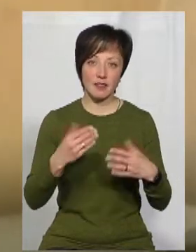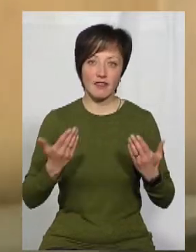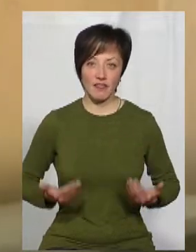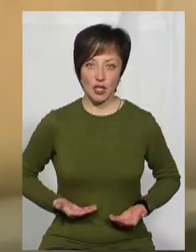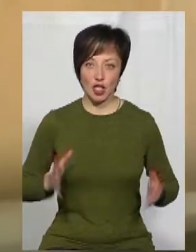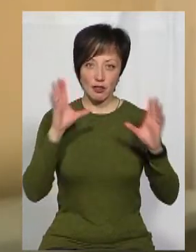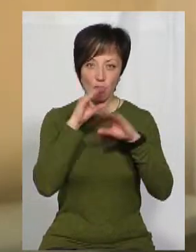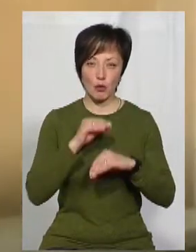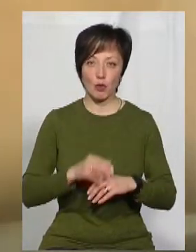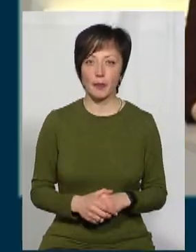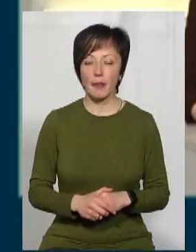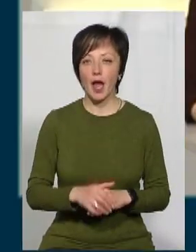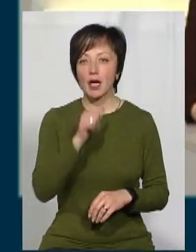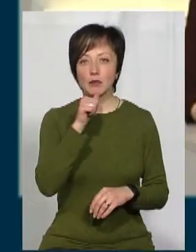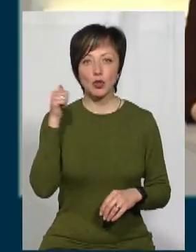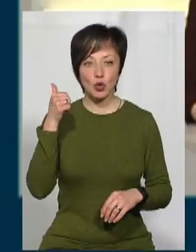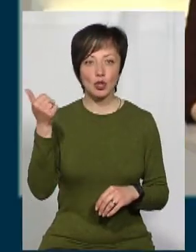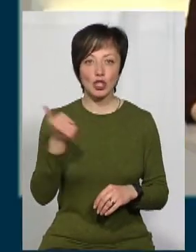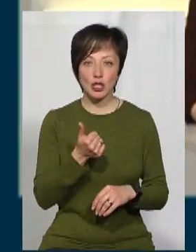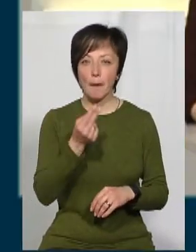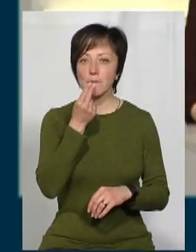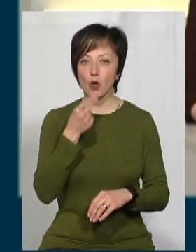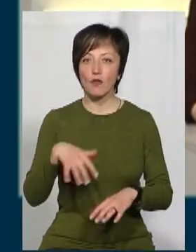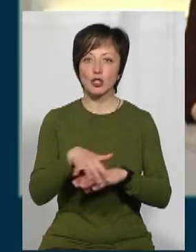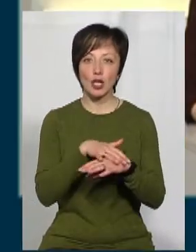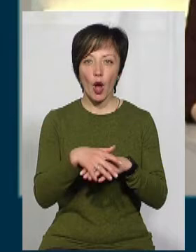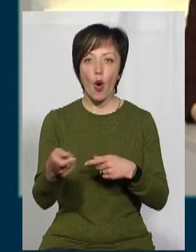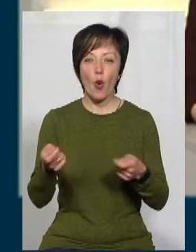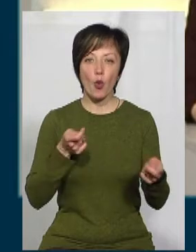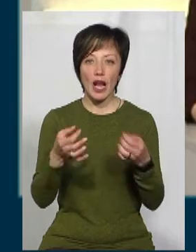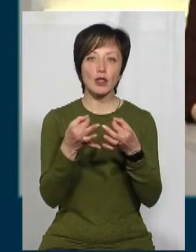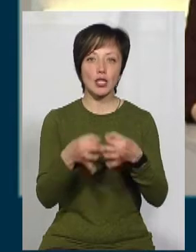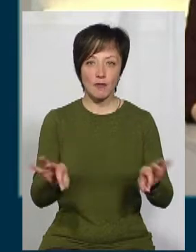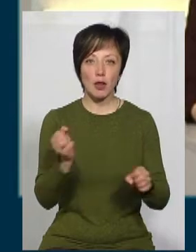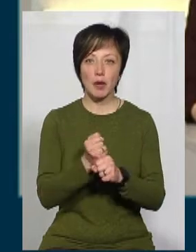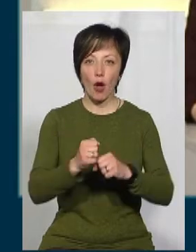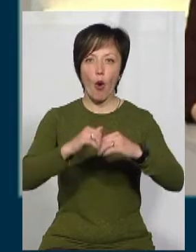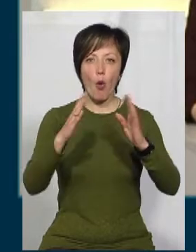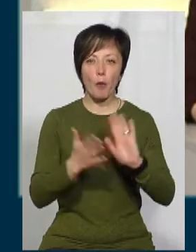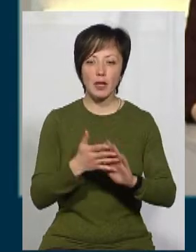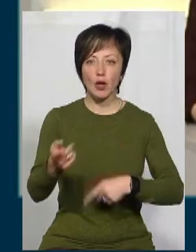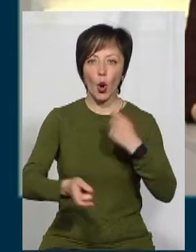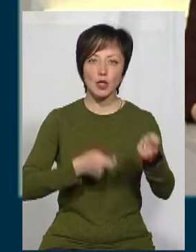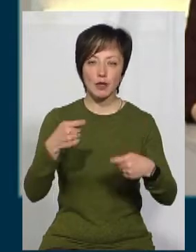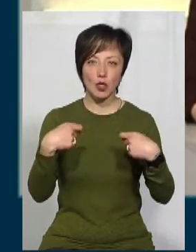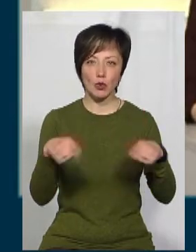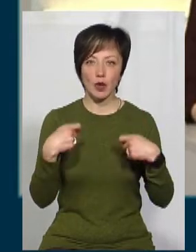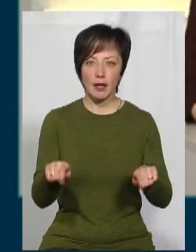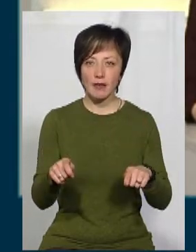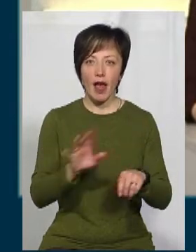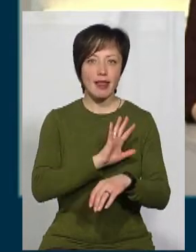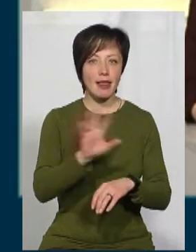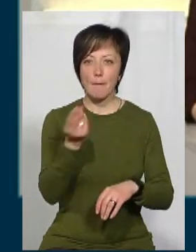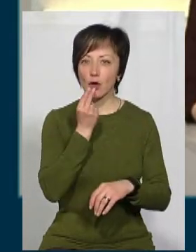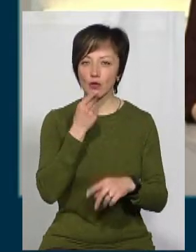виживемо. От з минулого тижня, так, продовольчим ринкам уряд уже дозволив працювати, оптову і роздрібну торгівлю